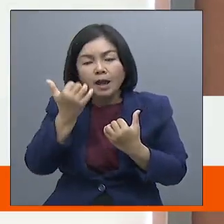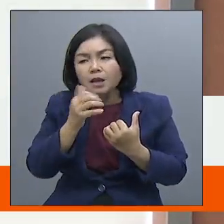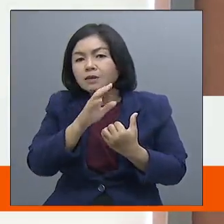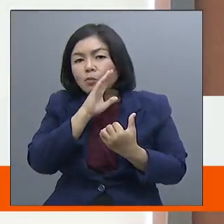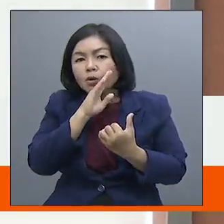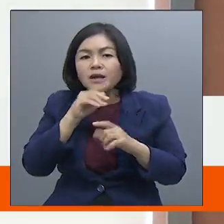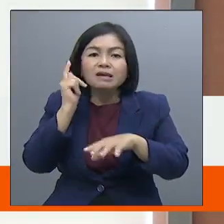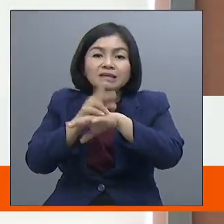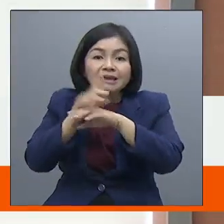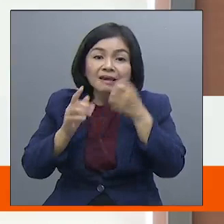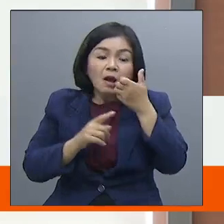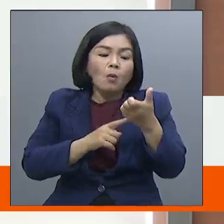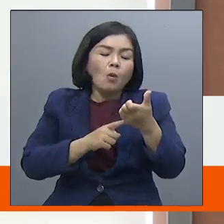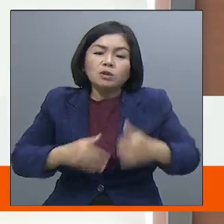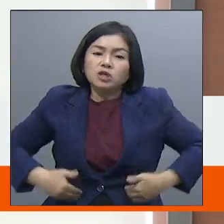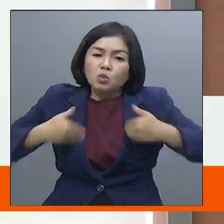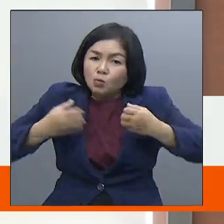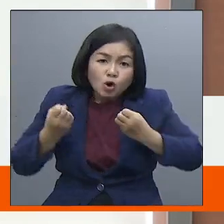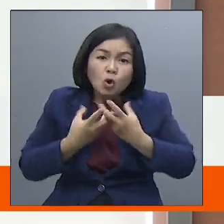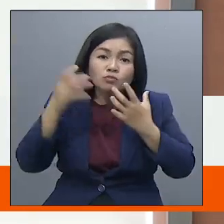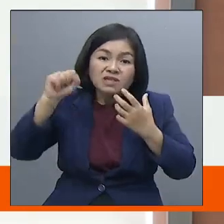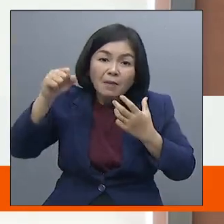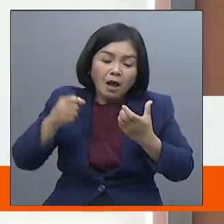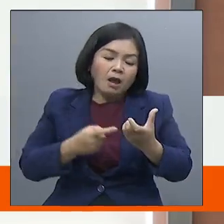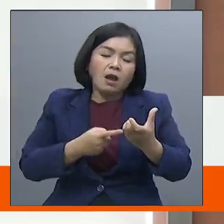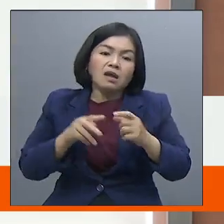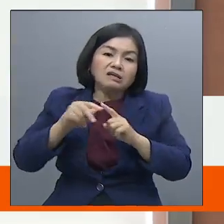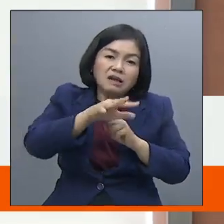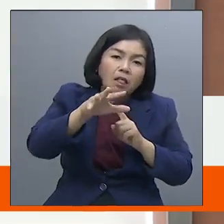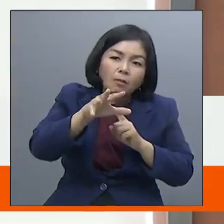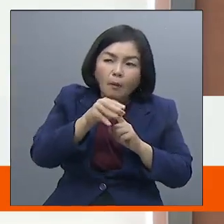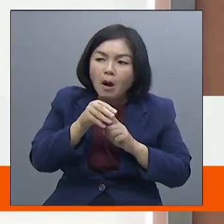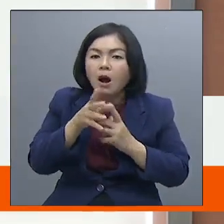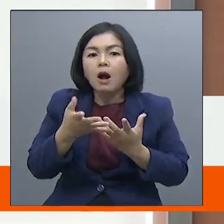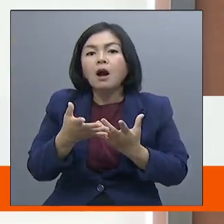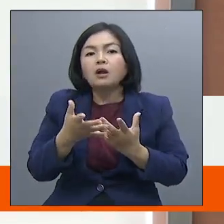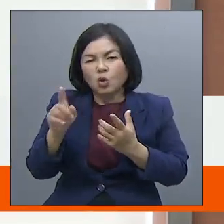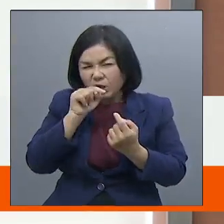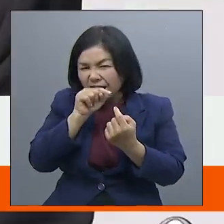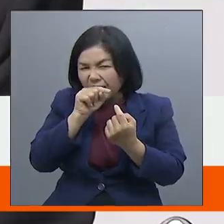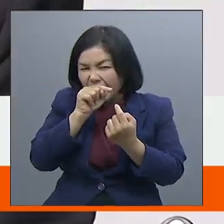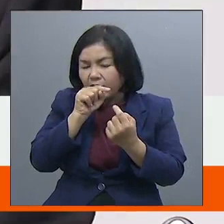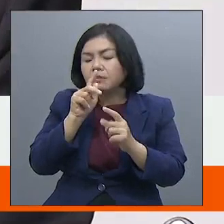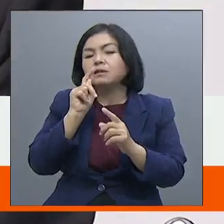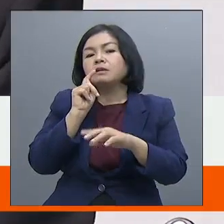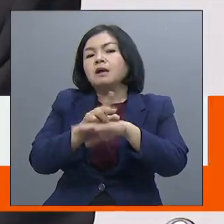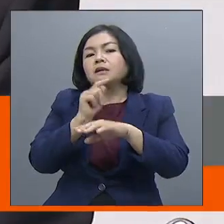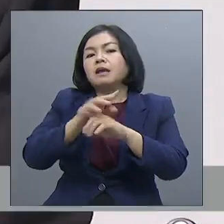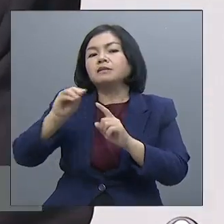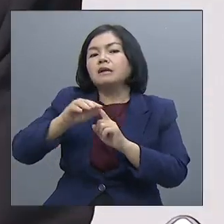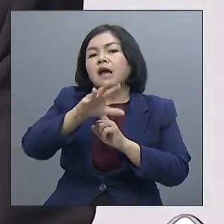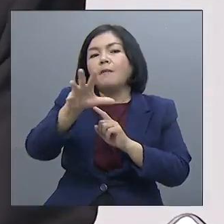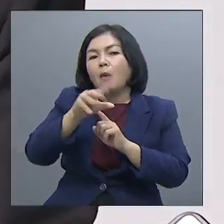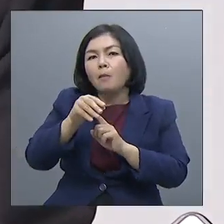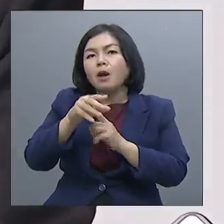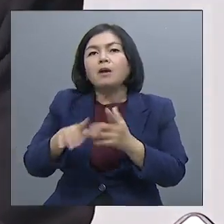ไม่มีอินเทอร์เน็ตในมือถือเหมือนชีวิตมันแบบขาดอะไรไปเลยอ่ะเพราะฉะนั้นเขาก็จะมีประเด็นเรื่องแหละเรื่องสัญญาณอินเทอร์เน็ต ยกตัวอย่างนะครับเว